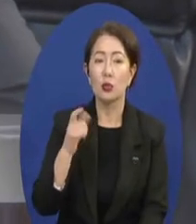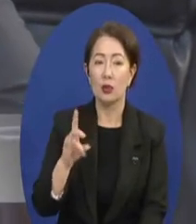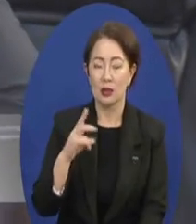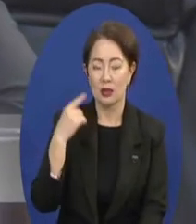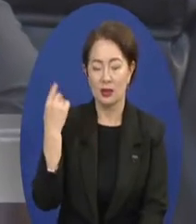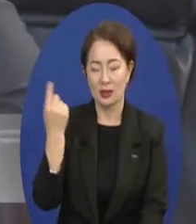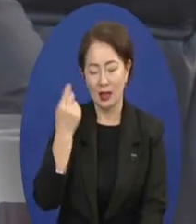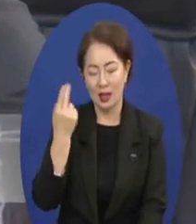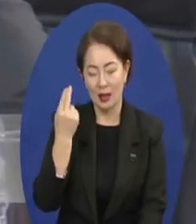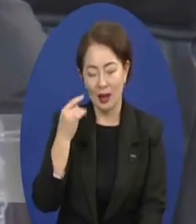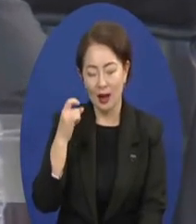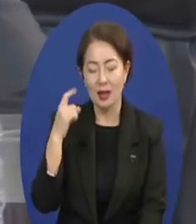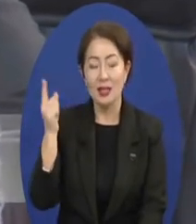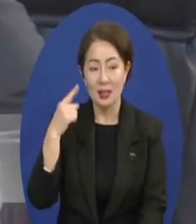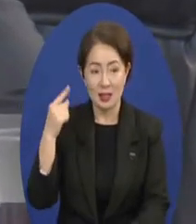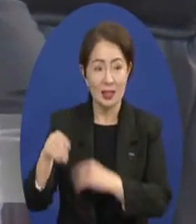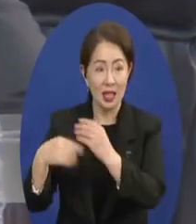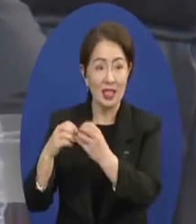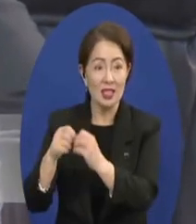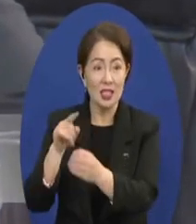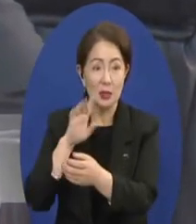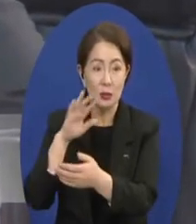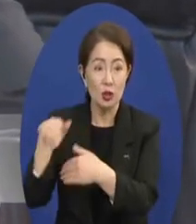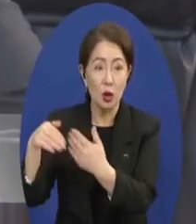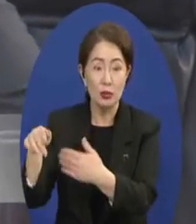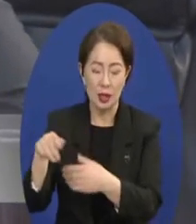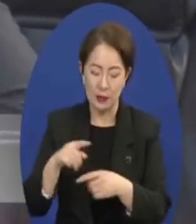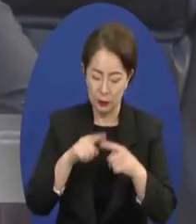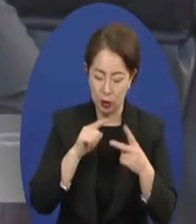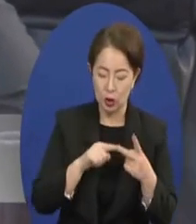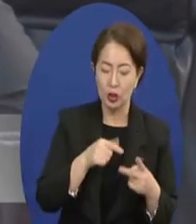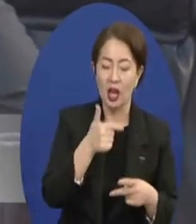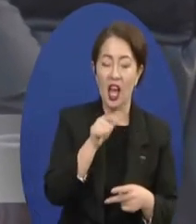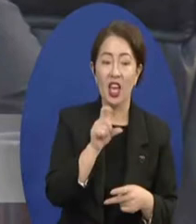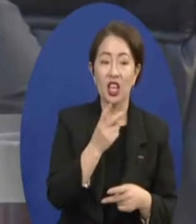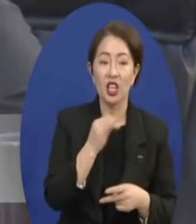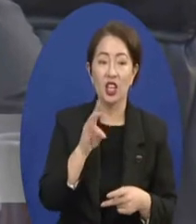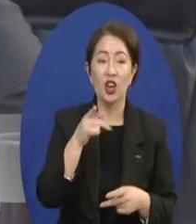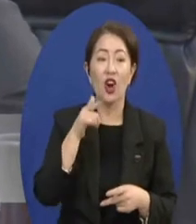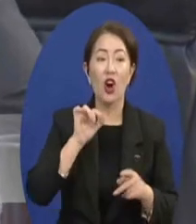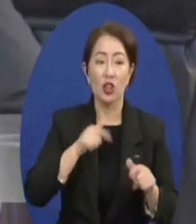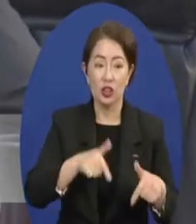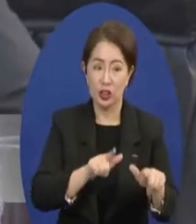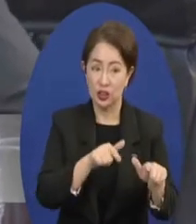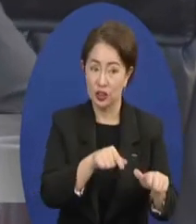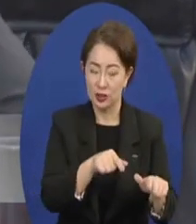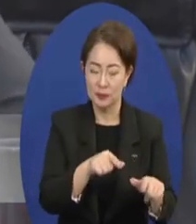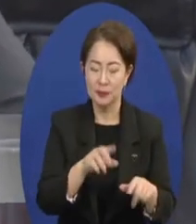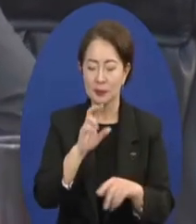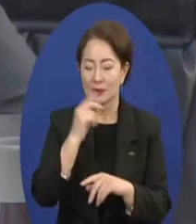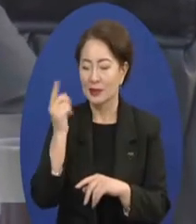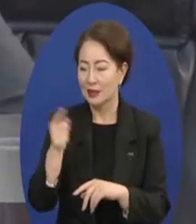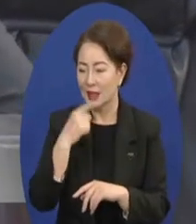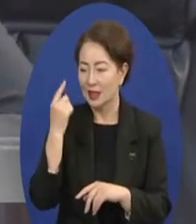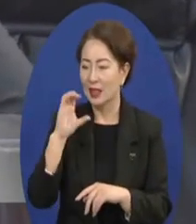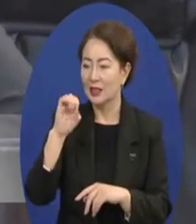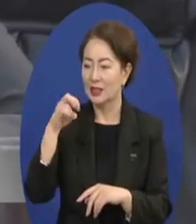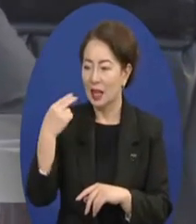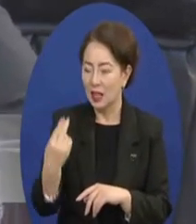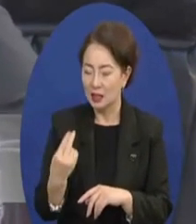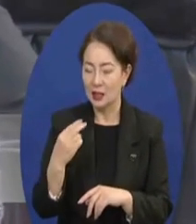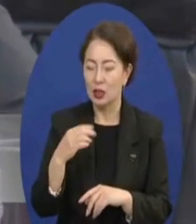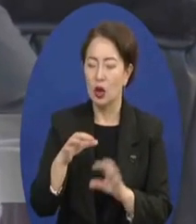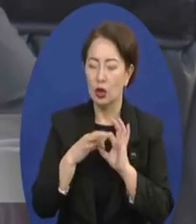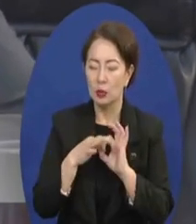хөдлөж эхэлсэн. За мөн одоо Эгийн голын цахилгаан станцтай холбоотой байгаль орчны үнэлгээг төвчлөх